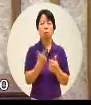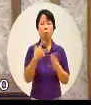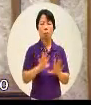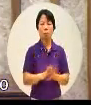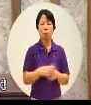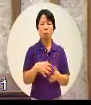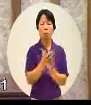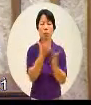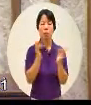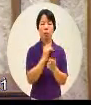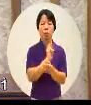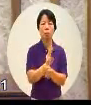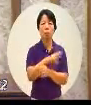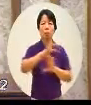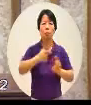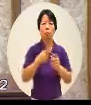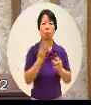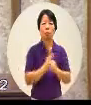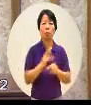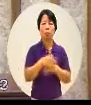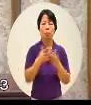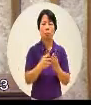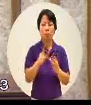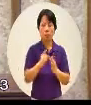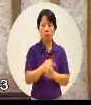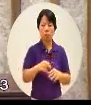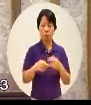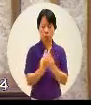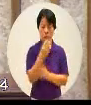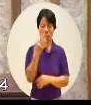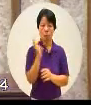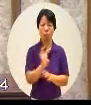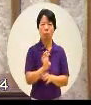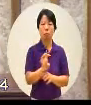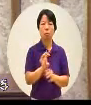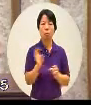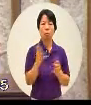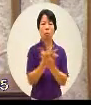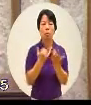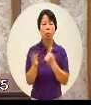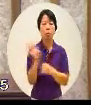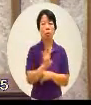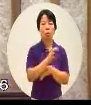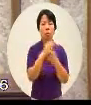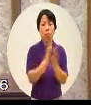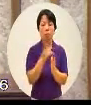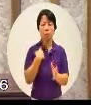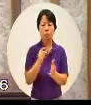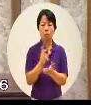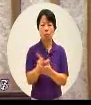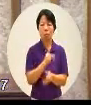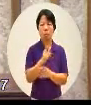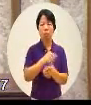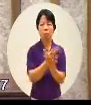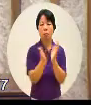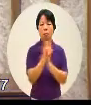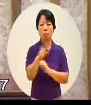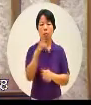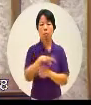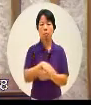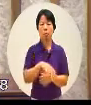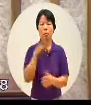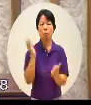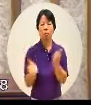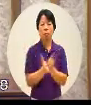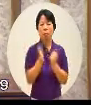林国中，他们那个老师，他们学校基本上才40几个孩子，可是老师在引导的孩子呢，他做科展，他拿到非常好的一个